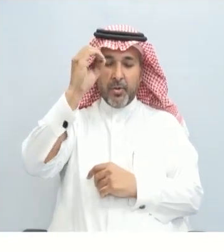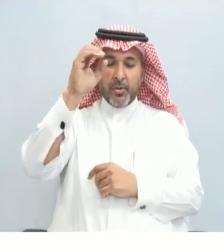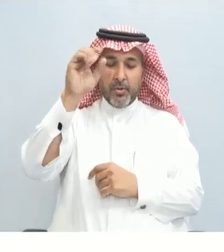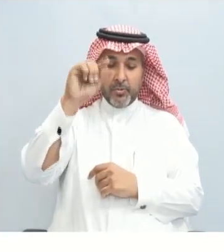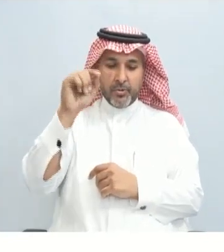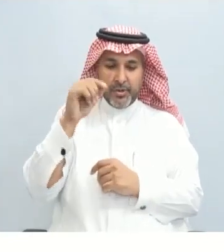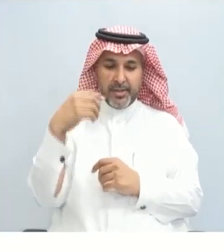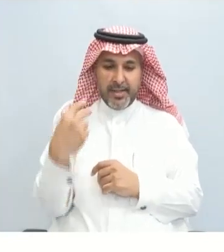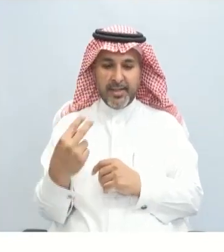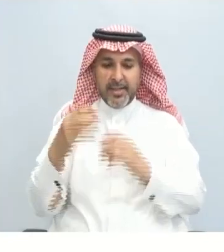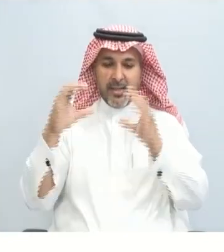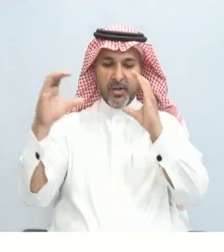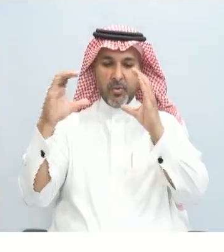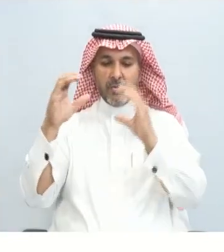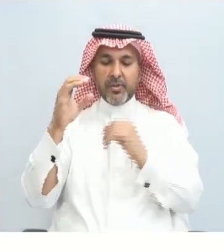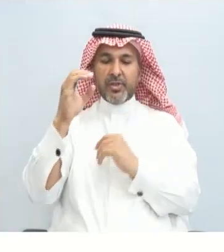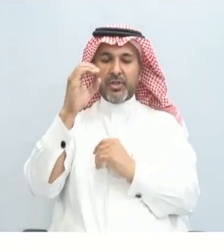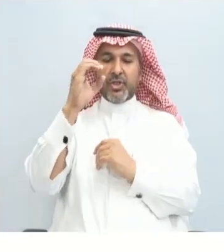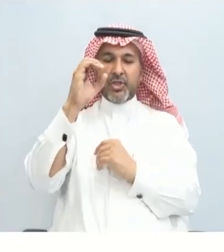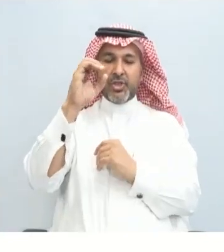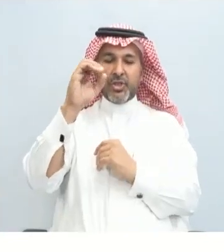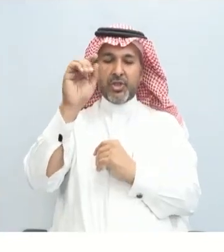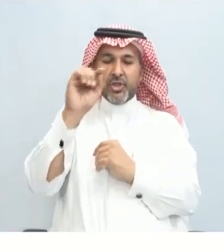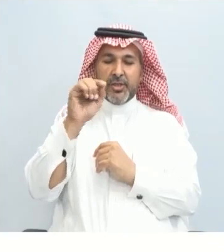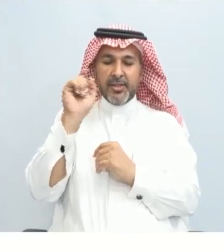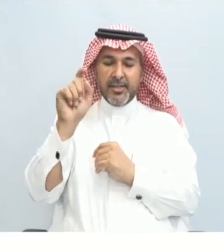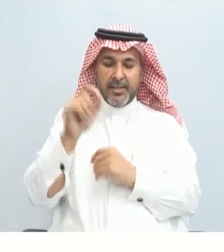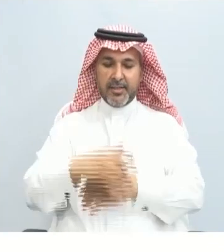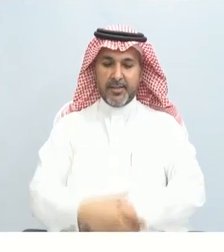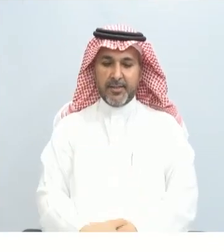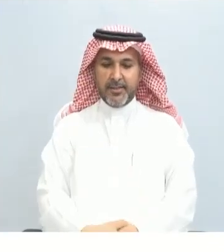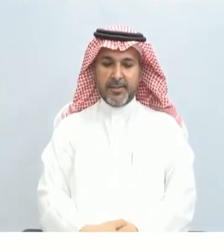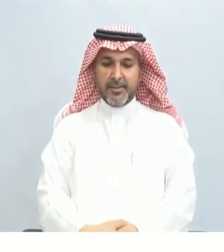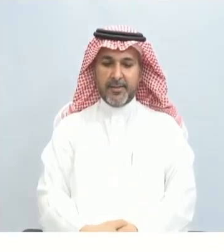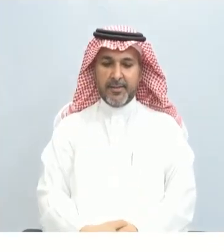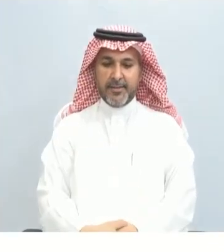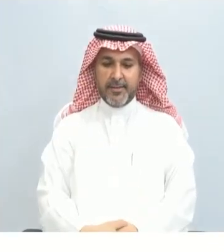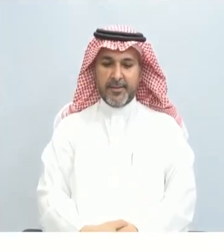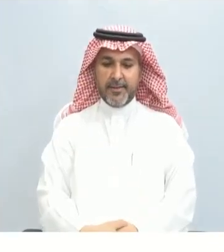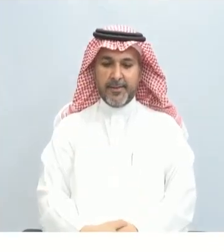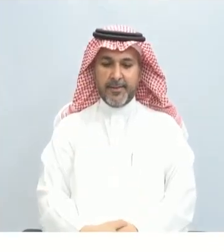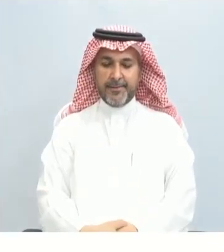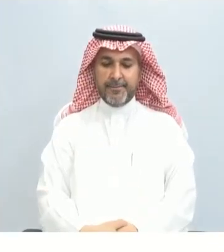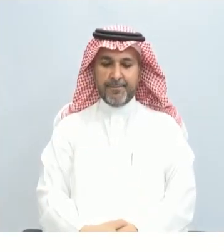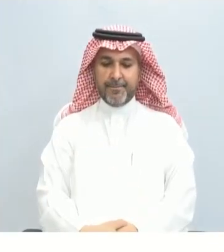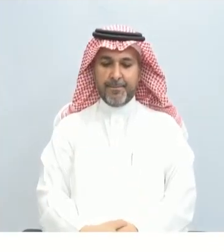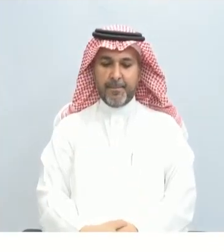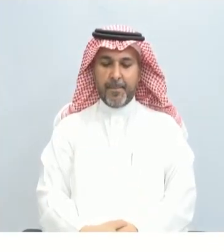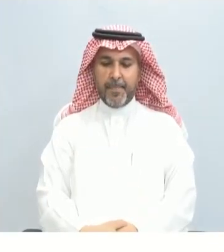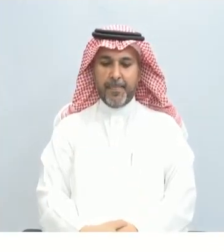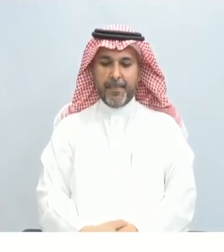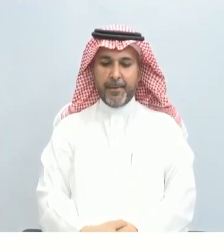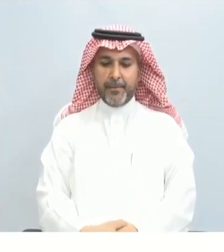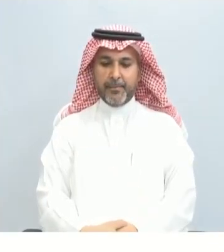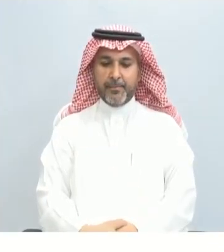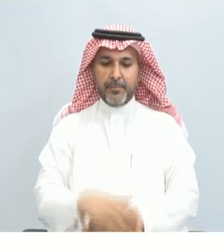بهذا الشكل استبدلت الاكس حطيت جي اوف اكس وبالتالي بصير هذا لوغاريتم الاساس ا